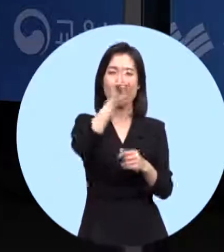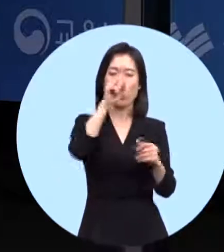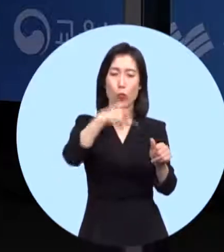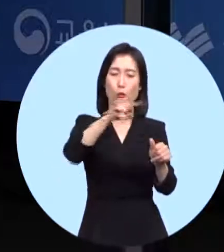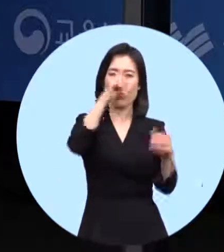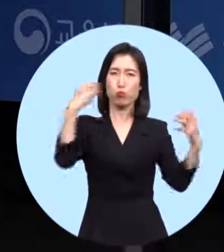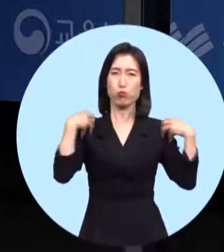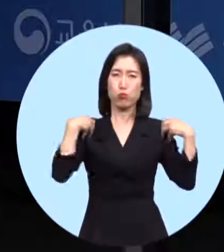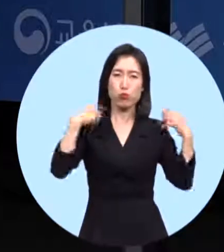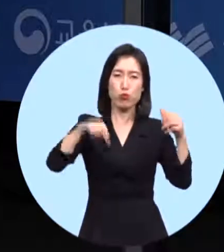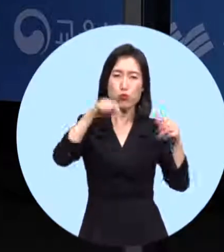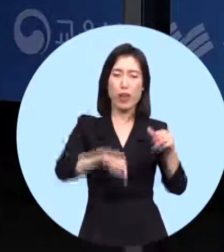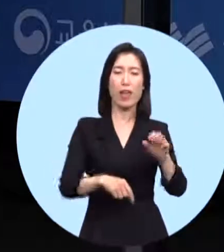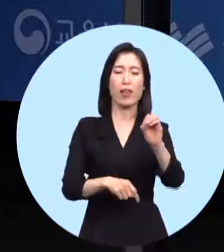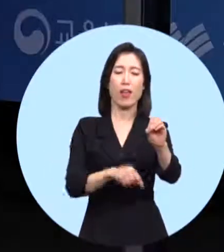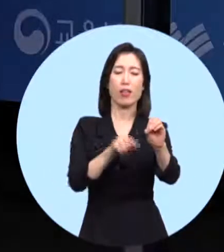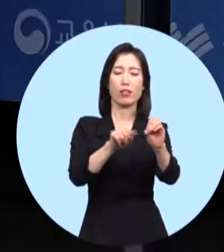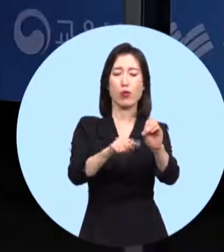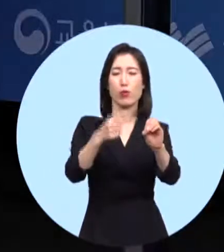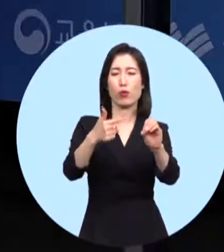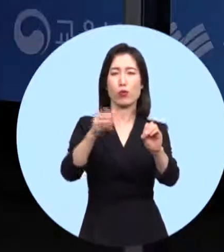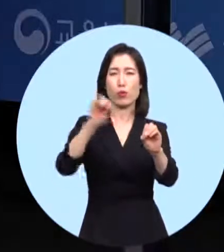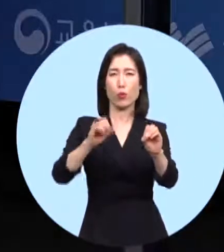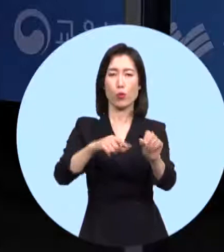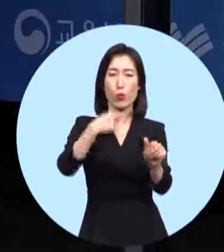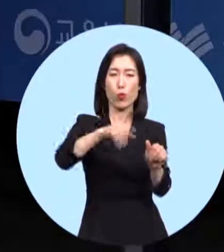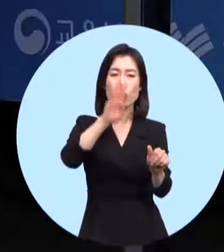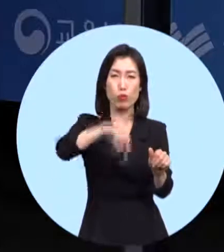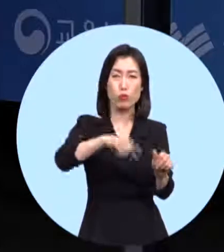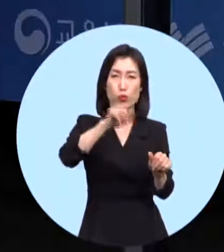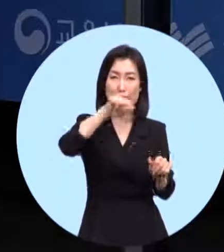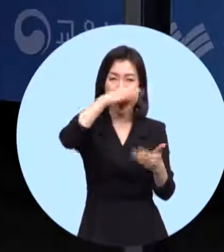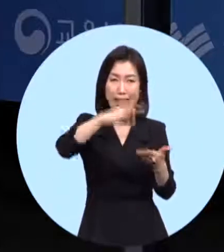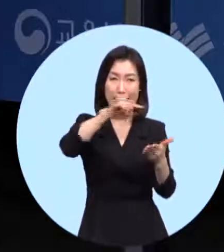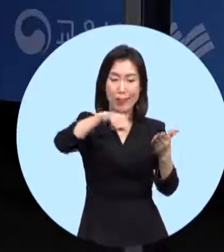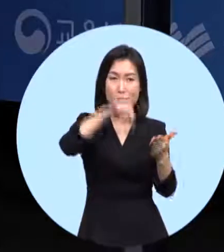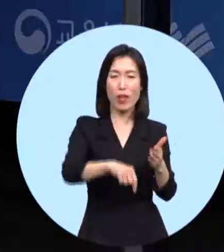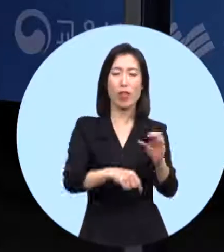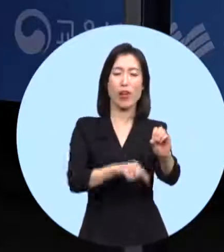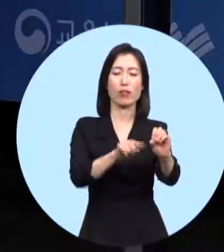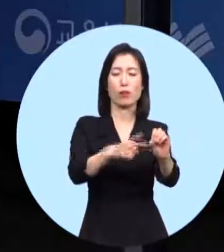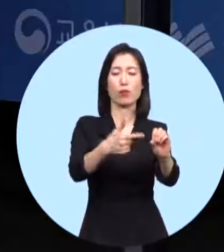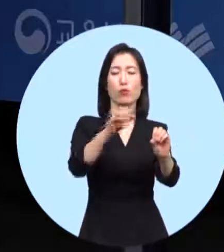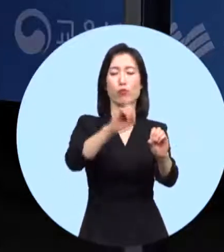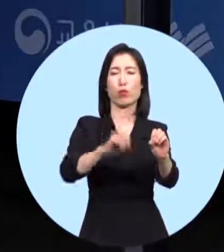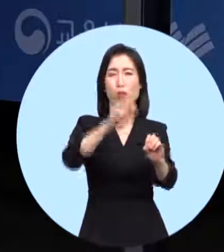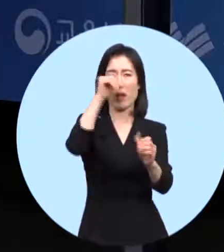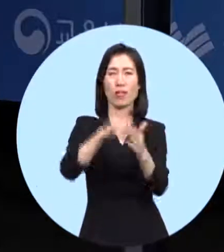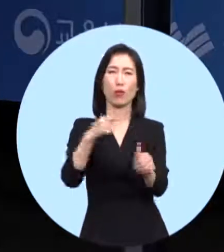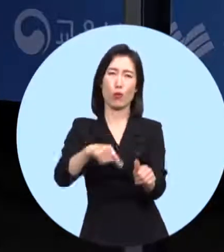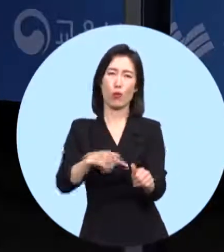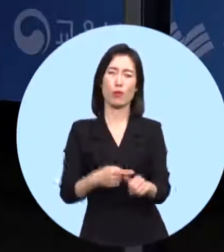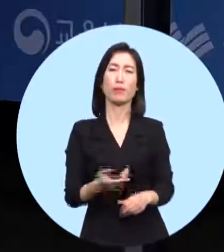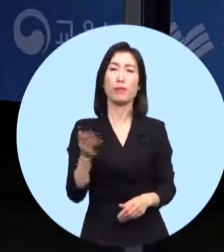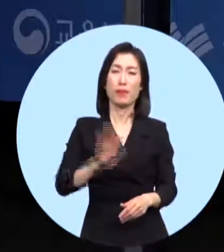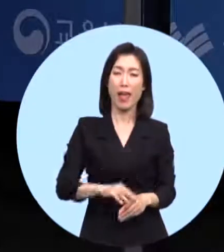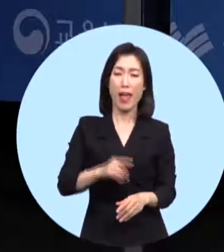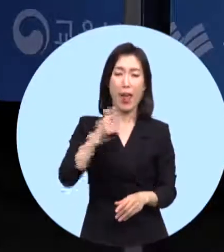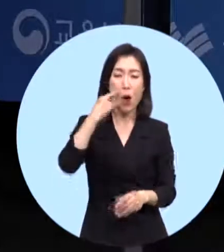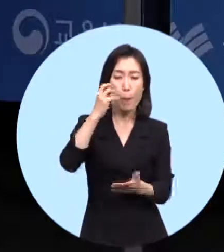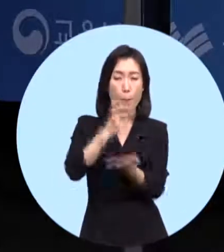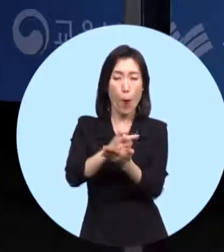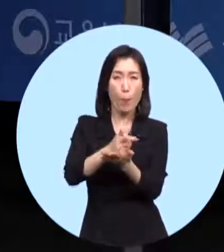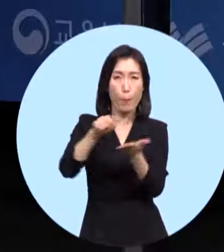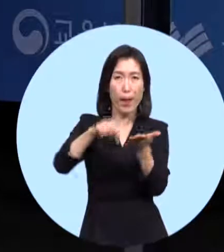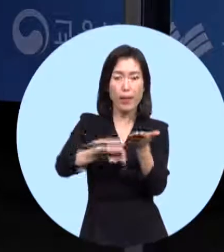재정의 0.6%입니다. 1%가 채 안 되는 부분이 있습니다. 그런데 우리 헌법에서는 교육 재정에 관한